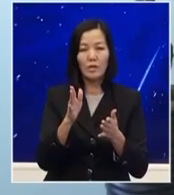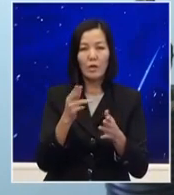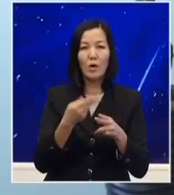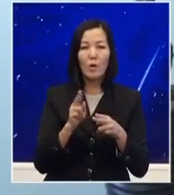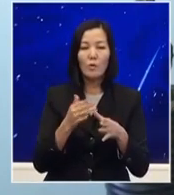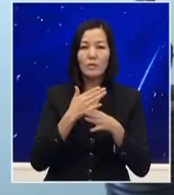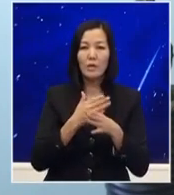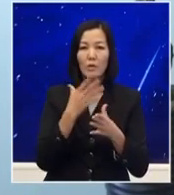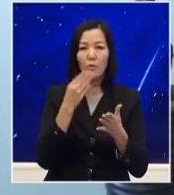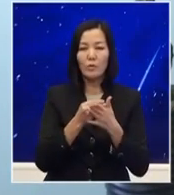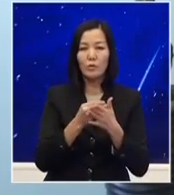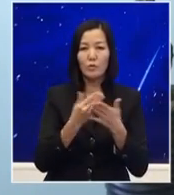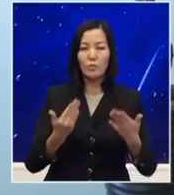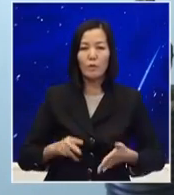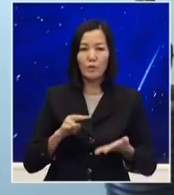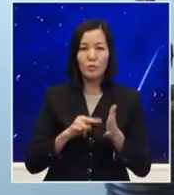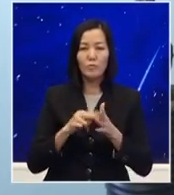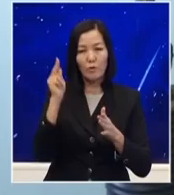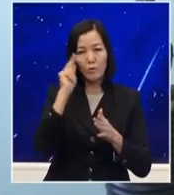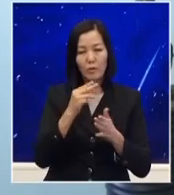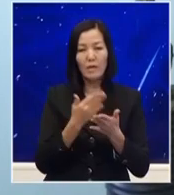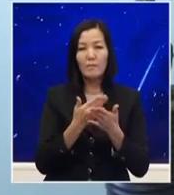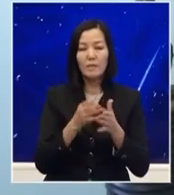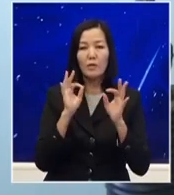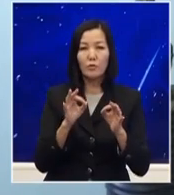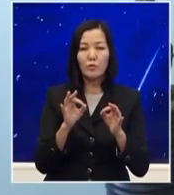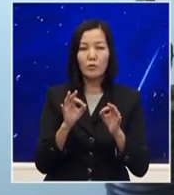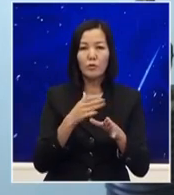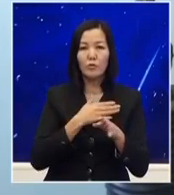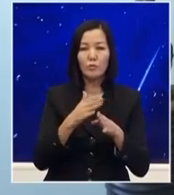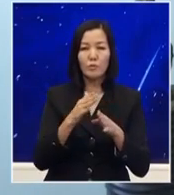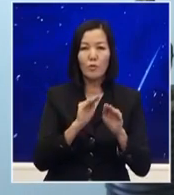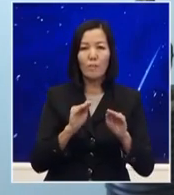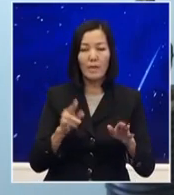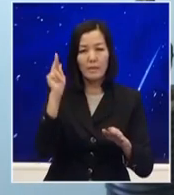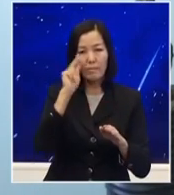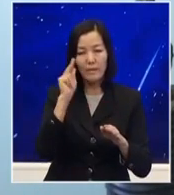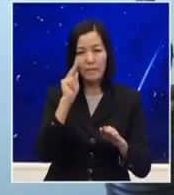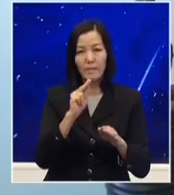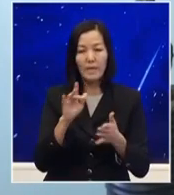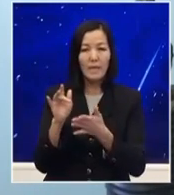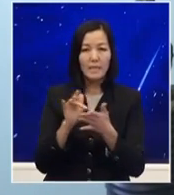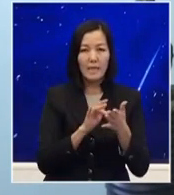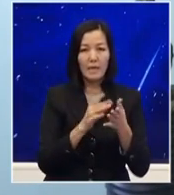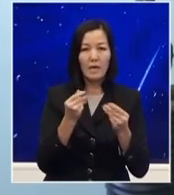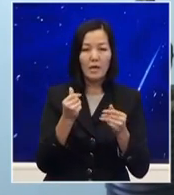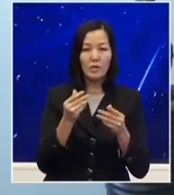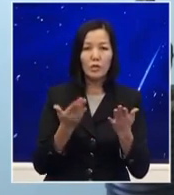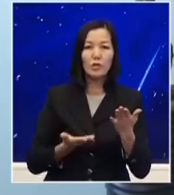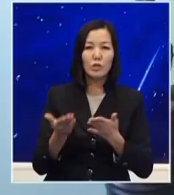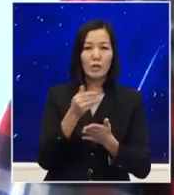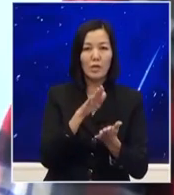арқылы олар өз өмірлерін жоспарлауды үйренеді. Мысалы, қаражатты дұрыс жұмсау арқылы балалардың білім алуына, саяхаттауға қаржы жинақтай